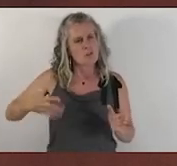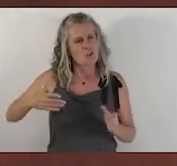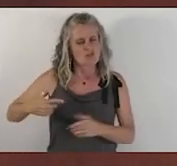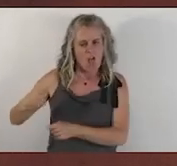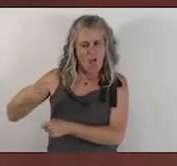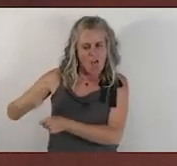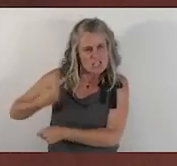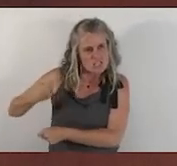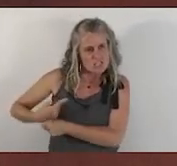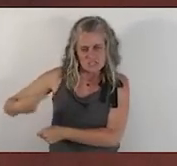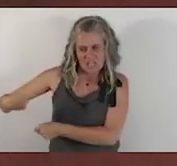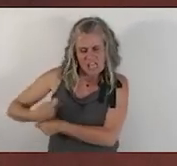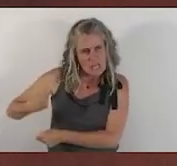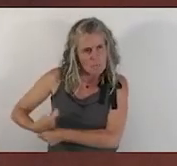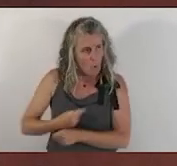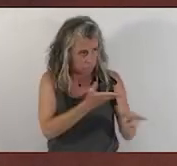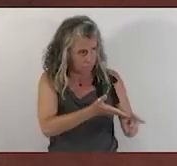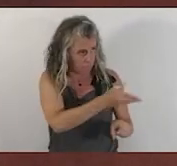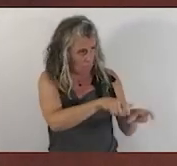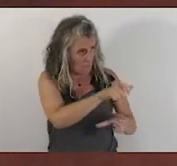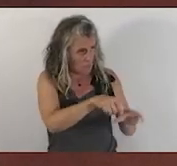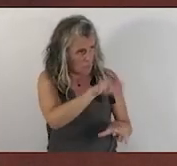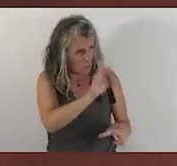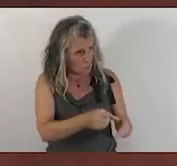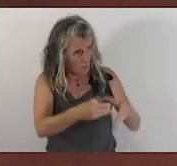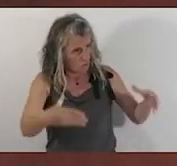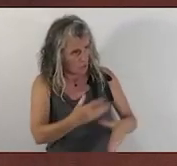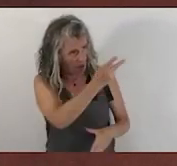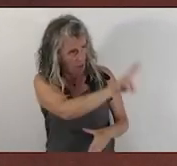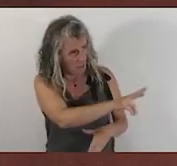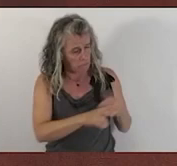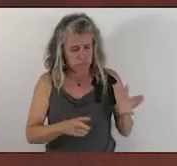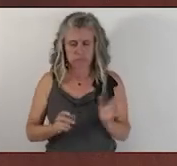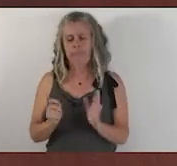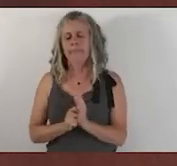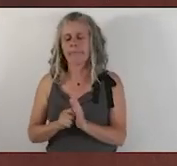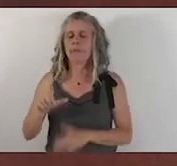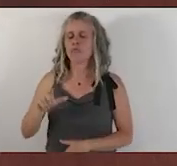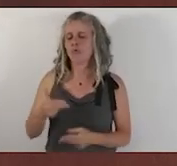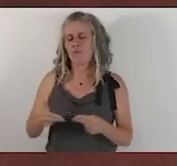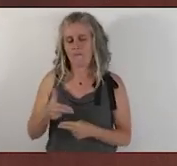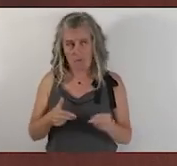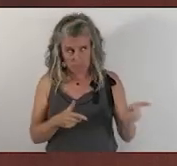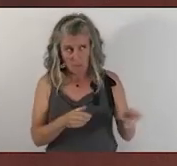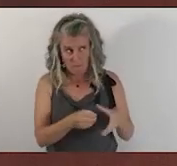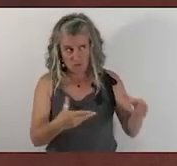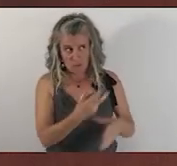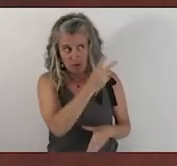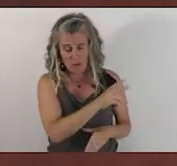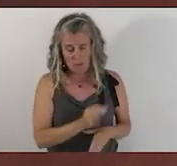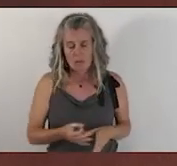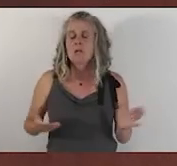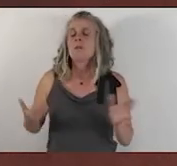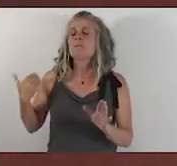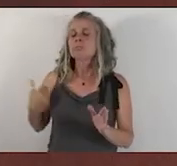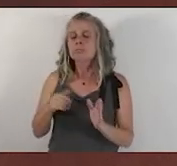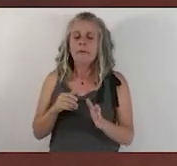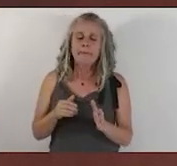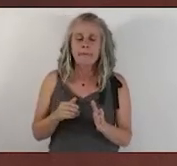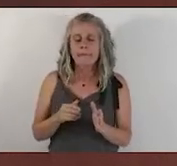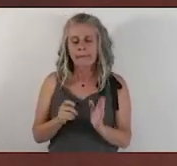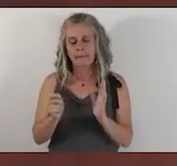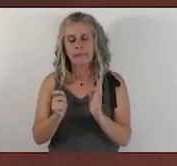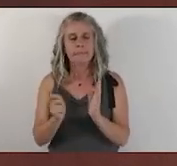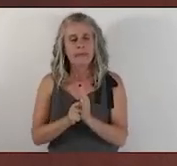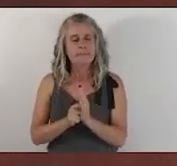harcelée par des élus de votre majorité, madame la maire. Le 2 novembre 2022, en sortant du CMA rue des Lys,